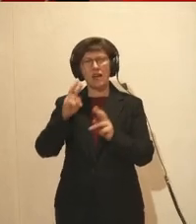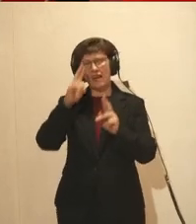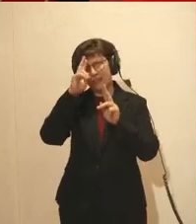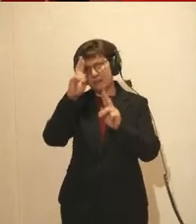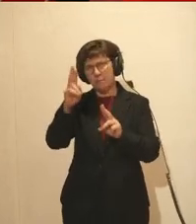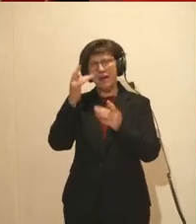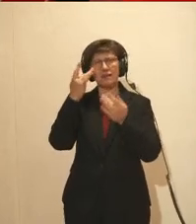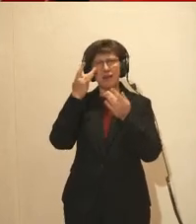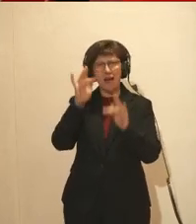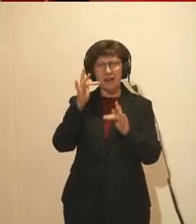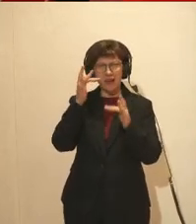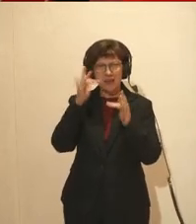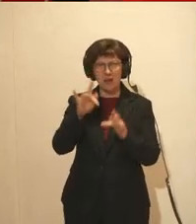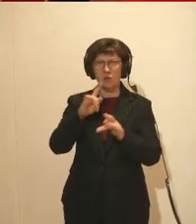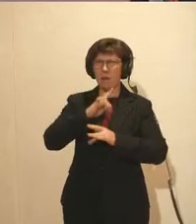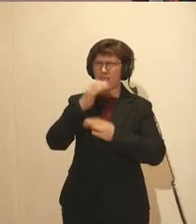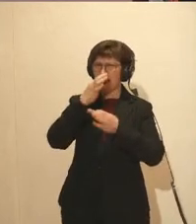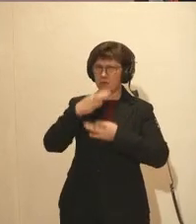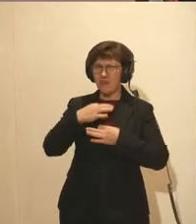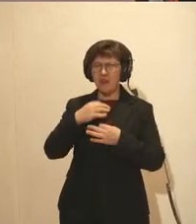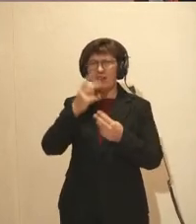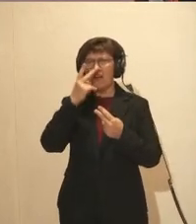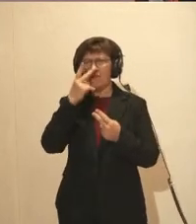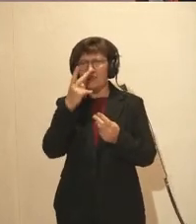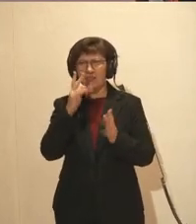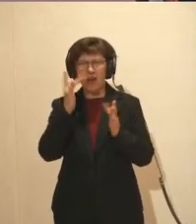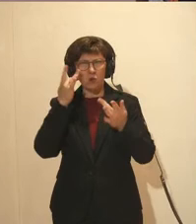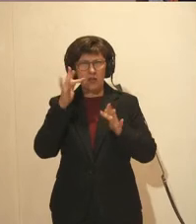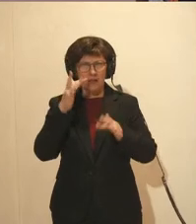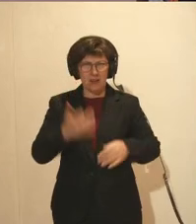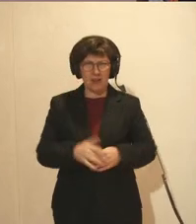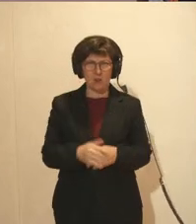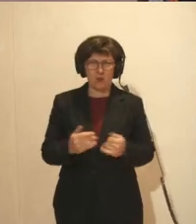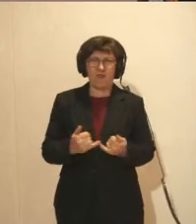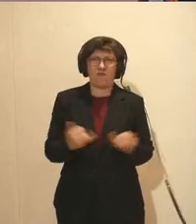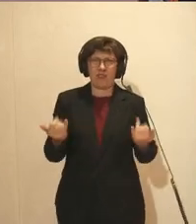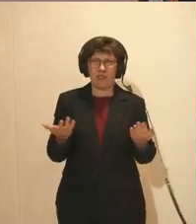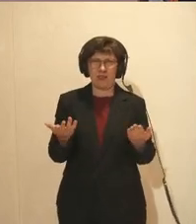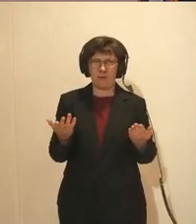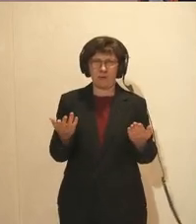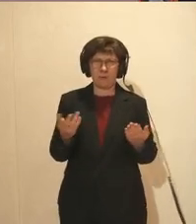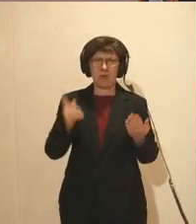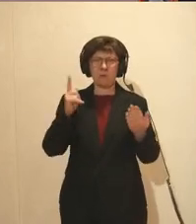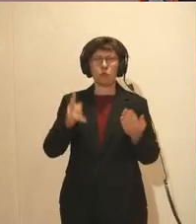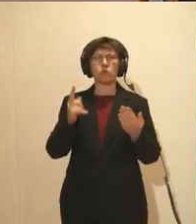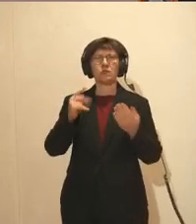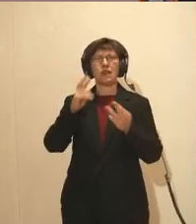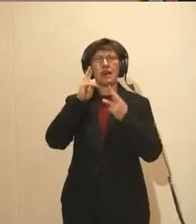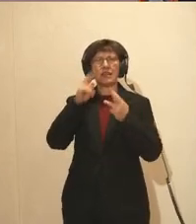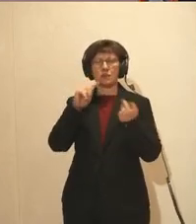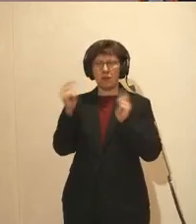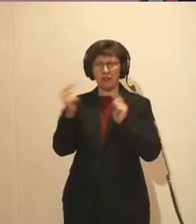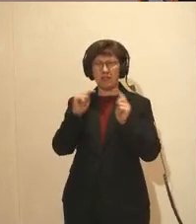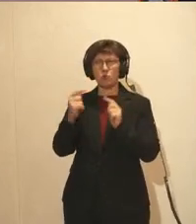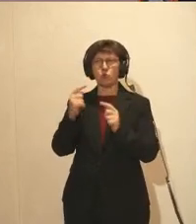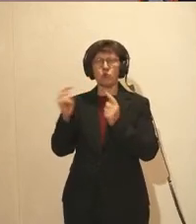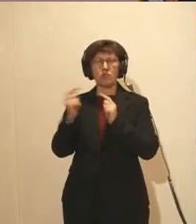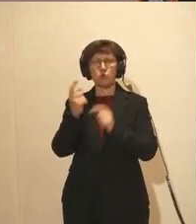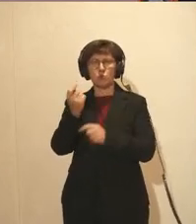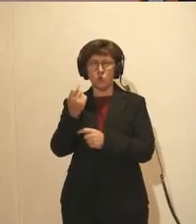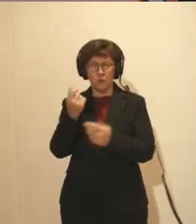anerkennung und ich frage mich immer wie sieht so eine anerkennung aus muss man nicht doch statt über respekt über geld